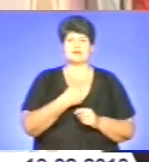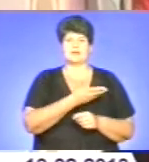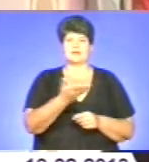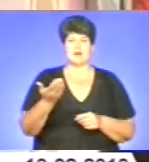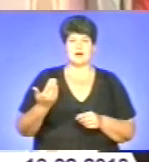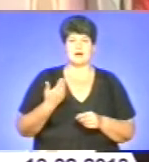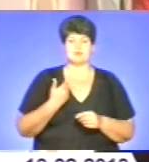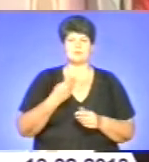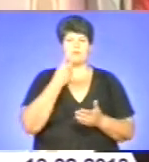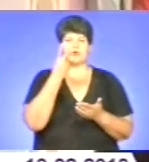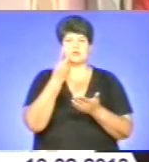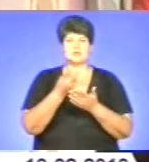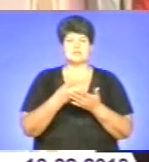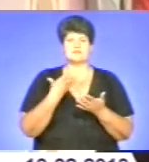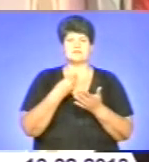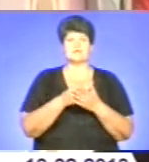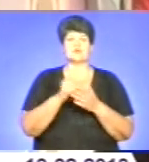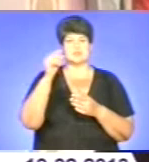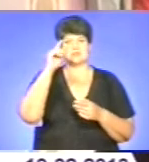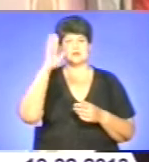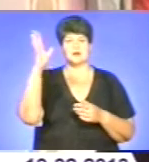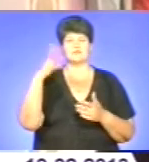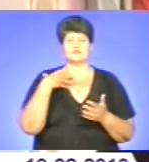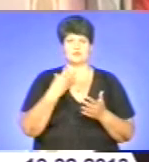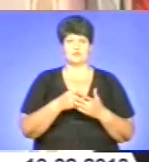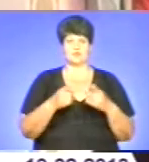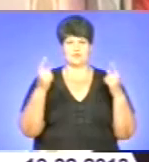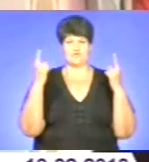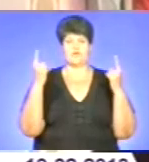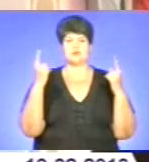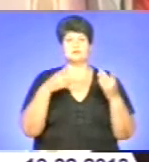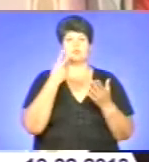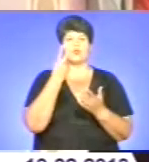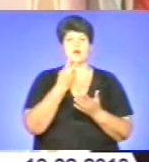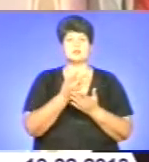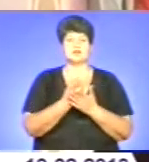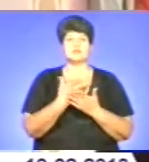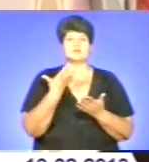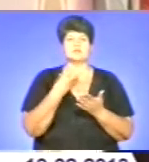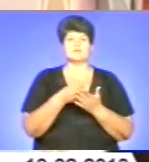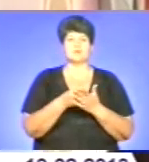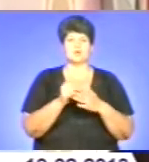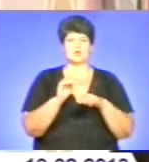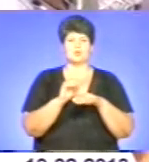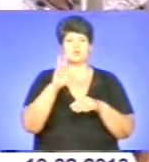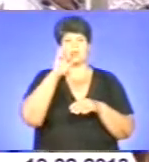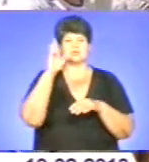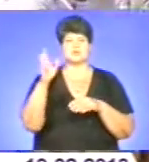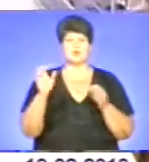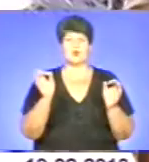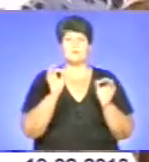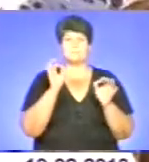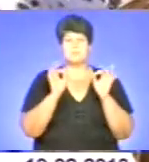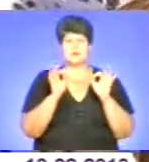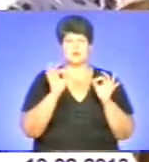творіння показавши в своїй Славі свою велич показавши ученикам свою Божественну природу У народі